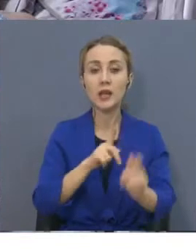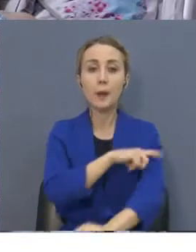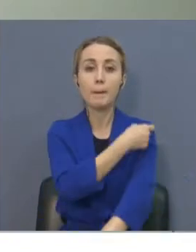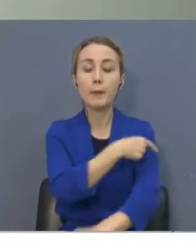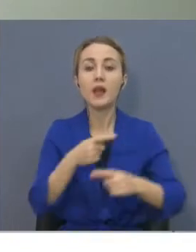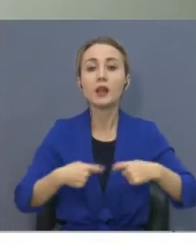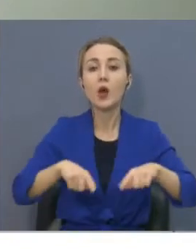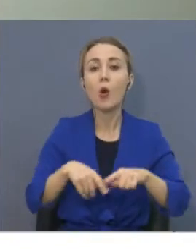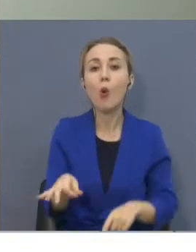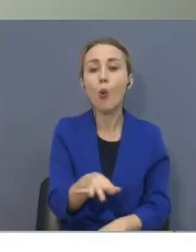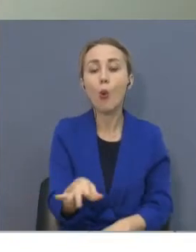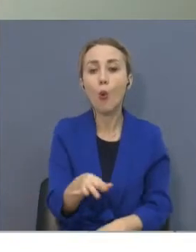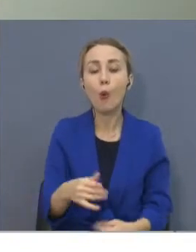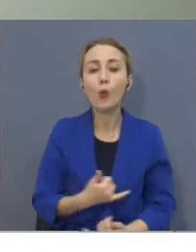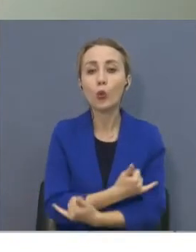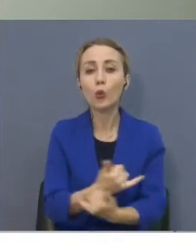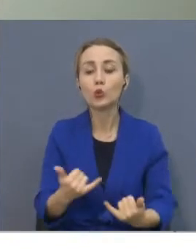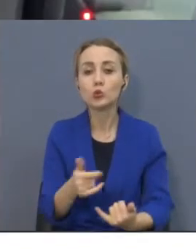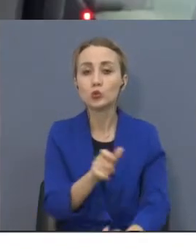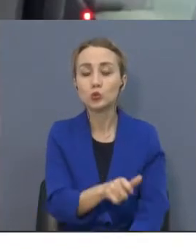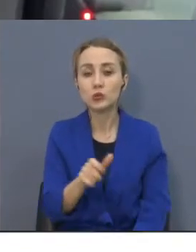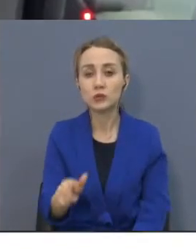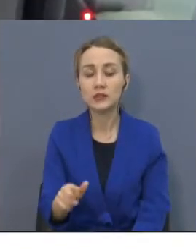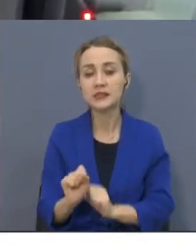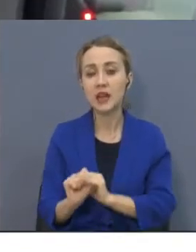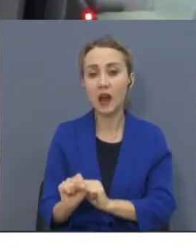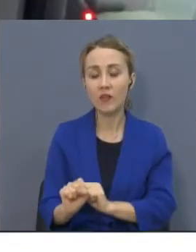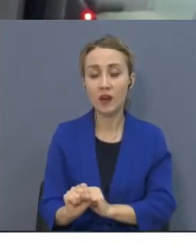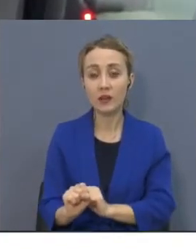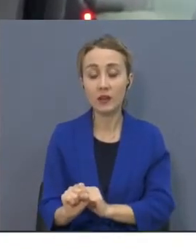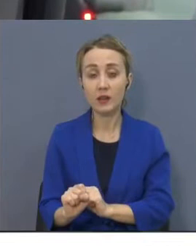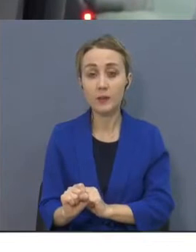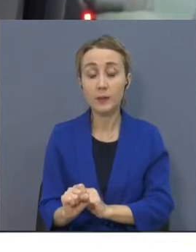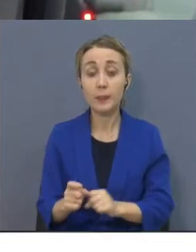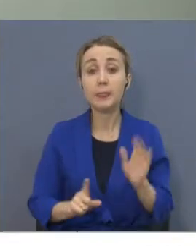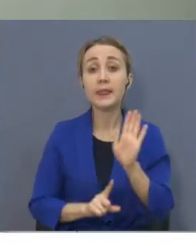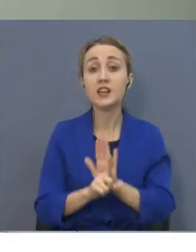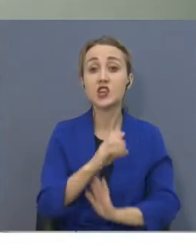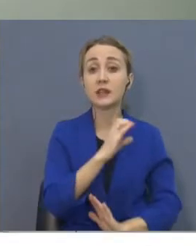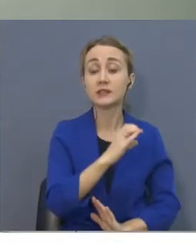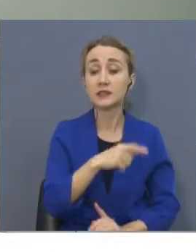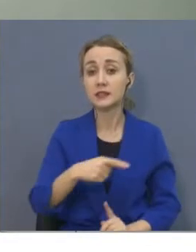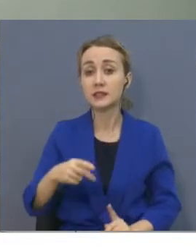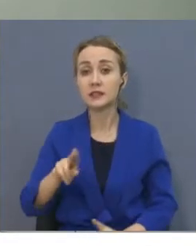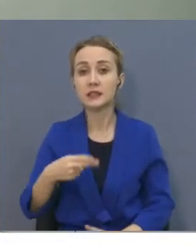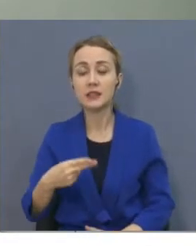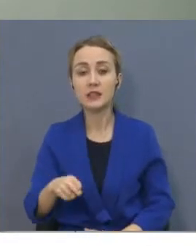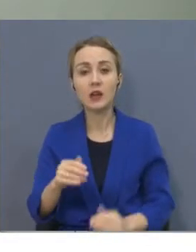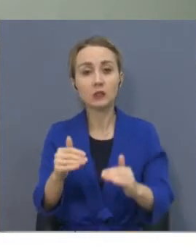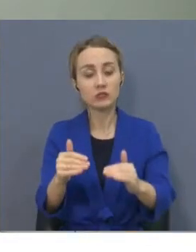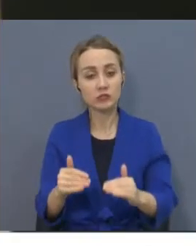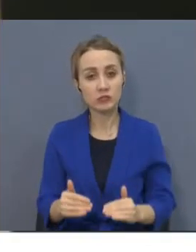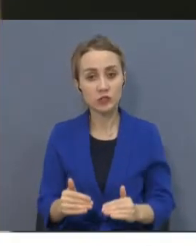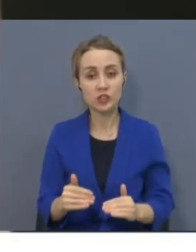учреждениями области на оказание услуг пациентам по системе страхования. По сравнению с началом сентября, в декабре снизилась доля незастрахованного